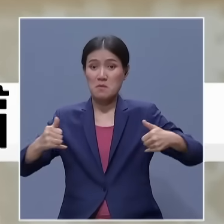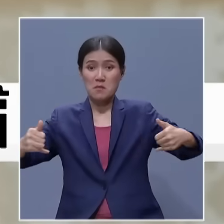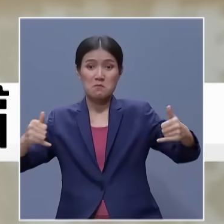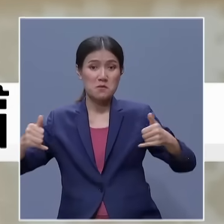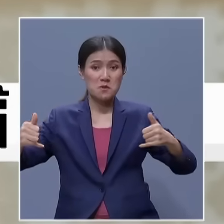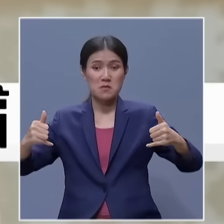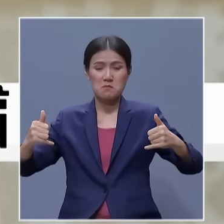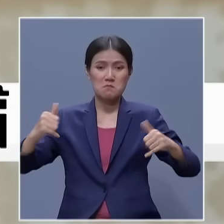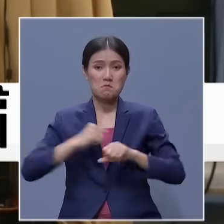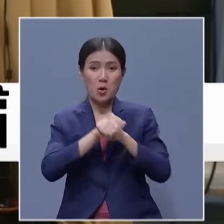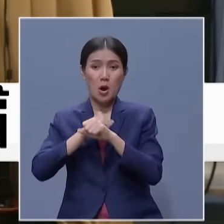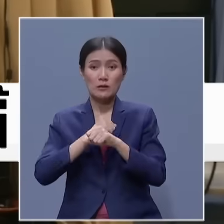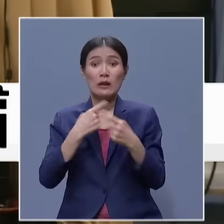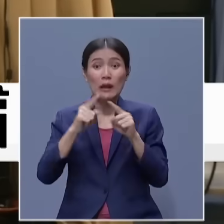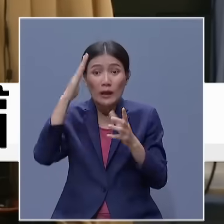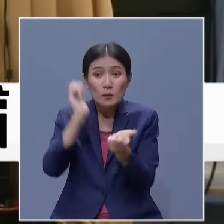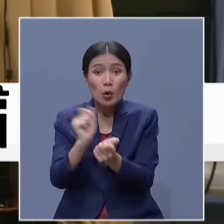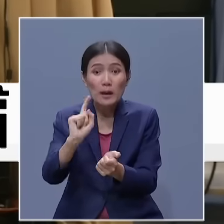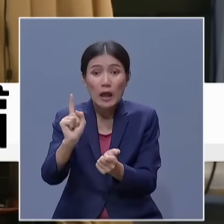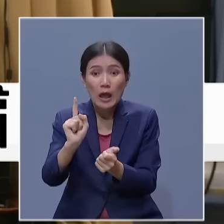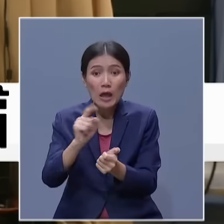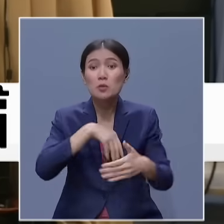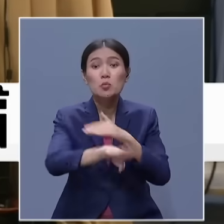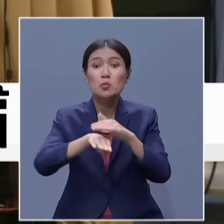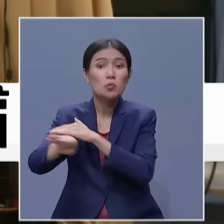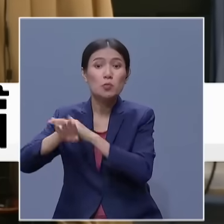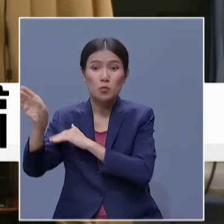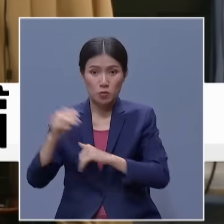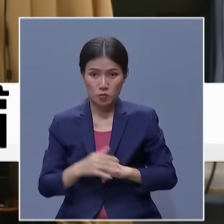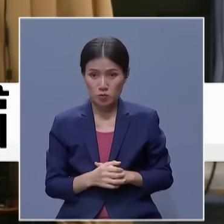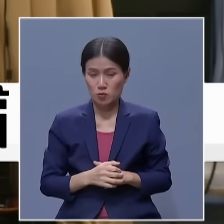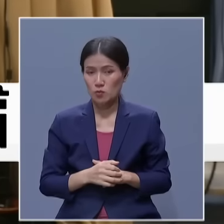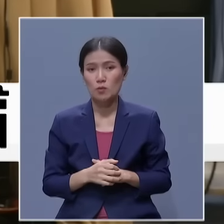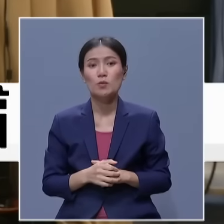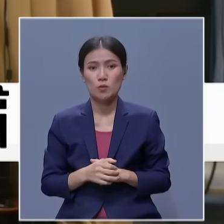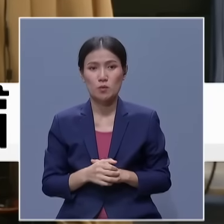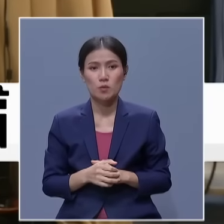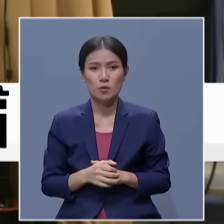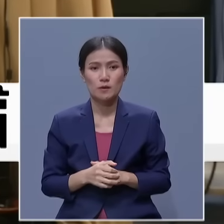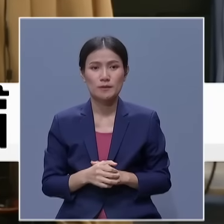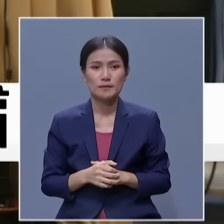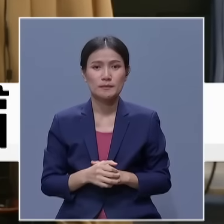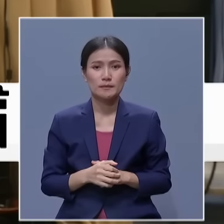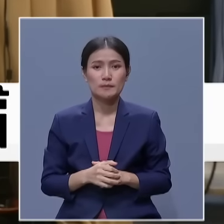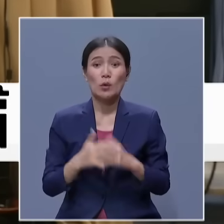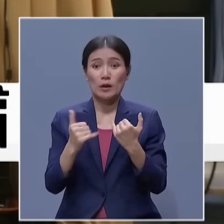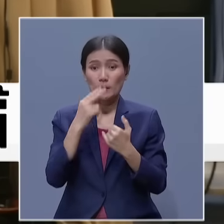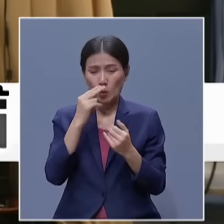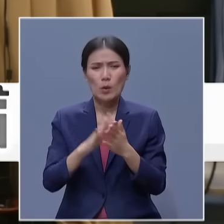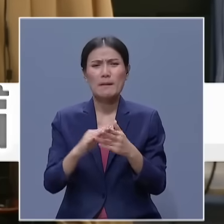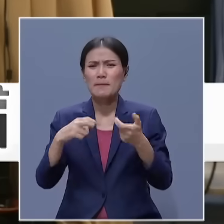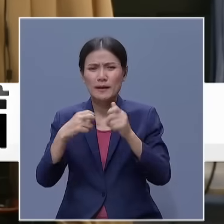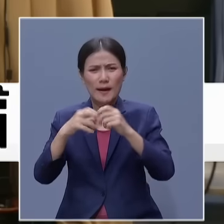ต่างคนต่างทิ้งหน้าที ่ส่วนมูลเหตุสำคัญนะครับท่านรองโจ๊กท่านบอกแบบนี้ครับว่าน่าจะเป็น3